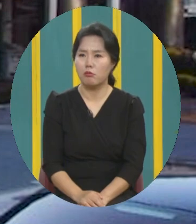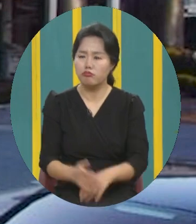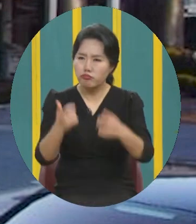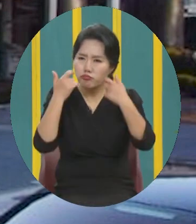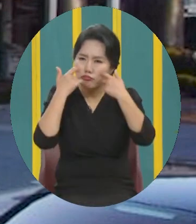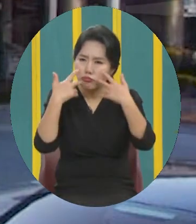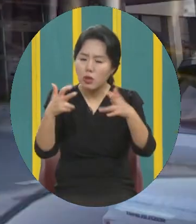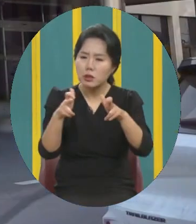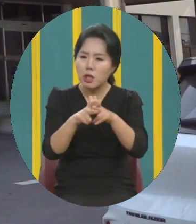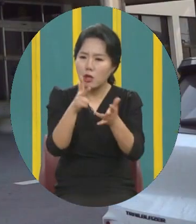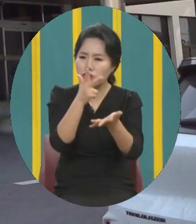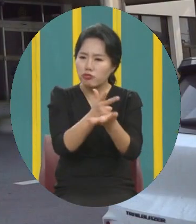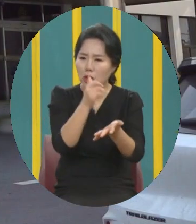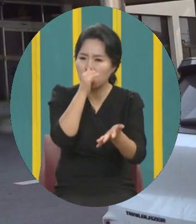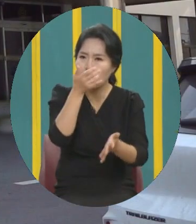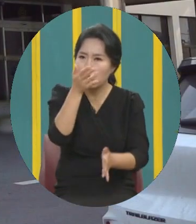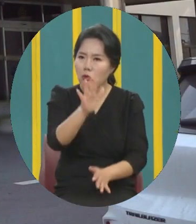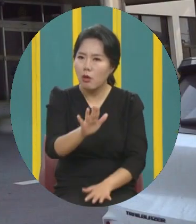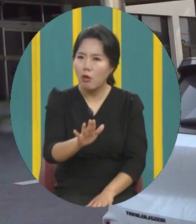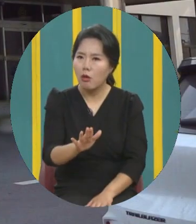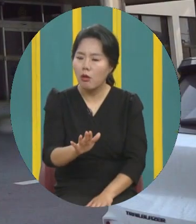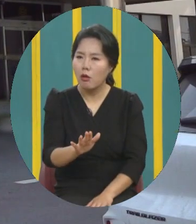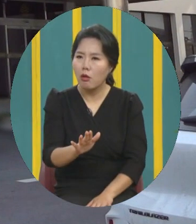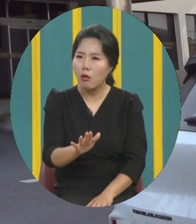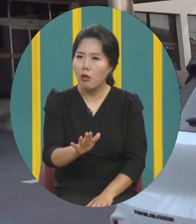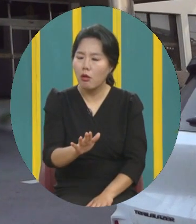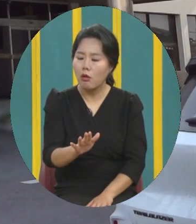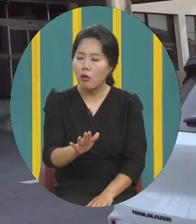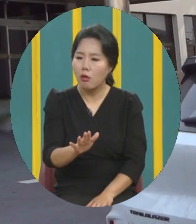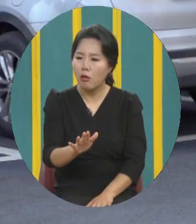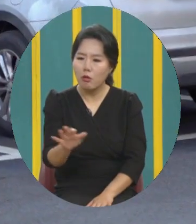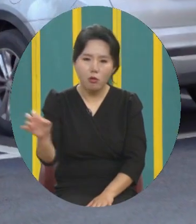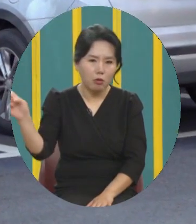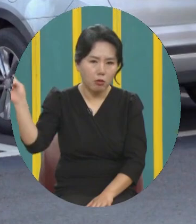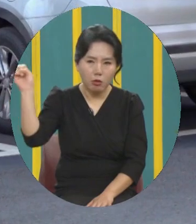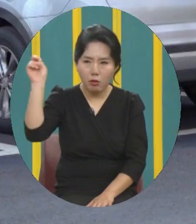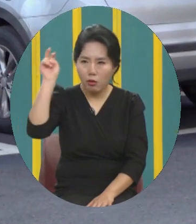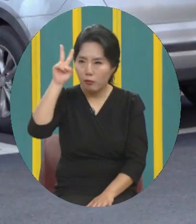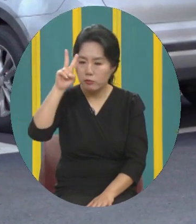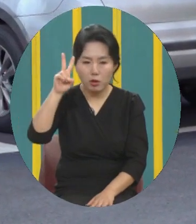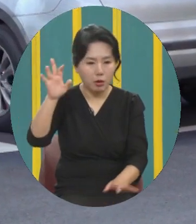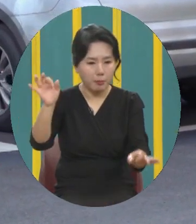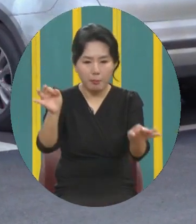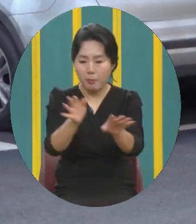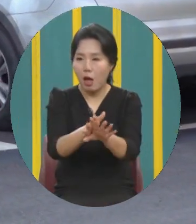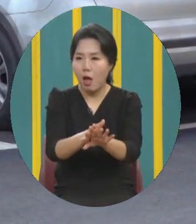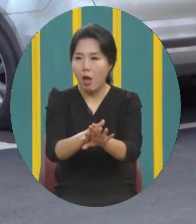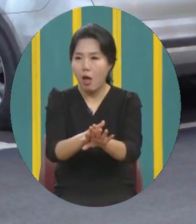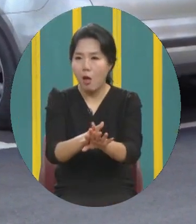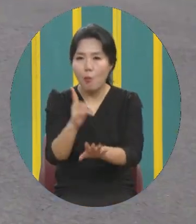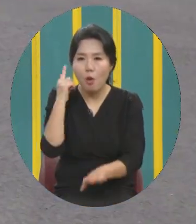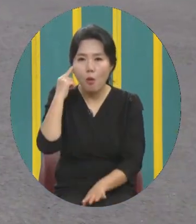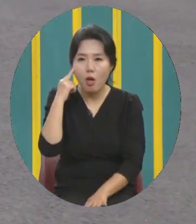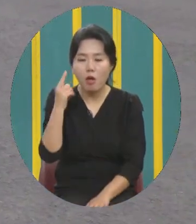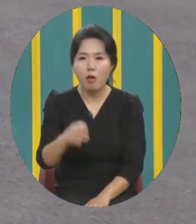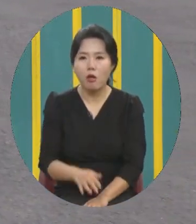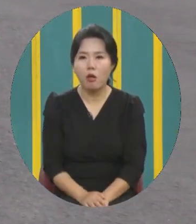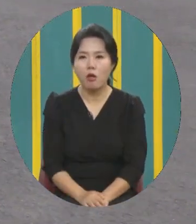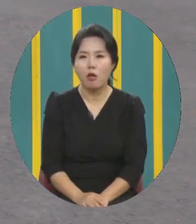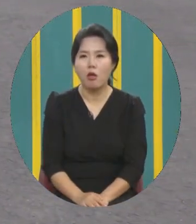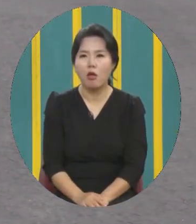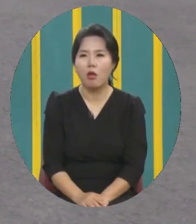장애인 주차구역이 있던 자리. 하지만 그 어떤 예고나 설명도 없이 어느 순간 갑자기 사라졌습니다. 평사